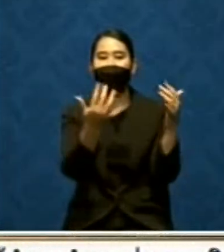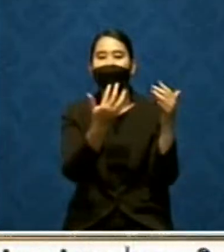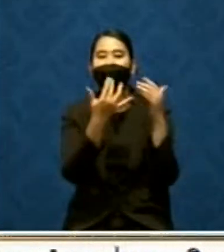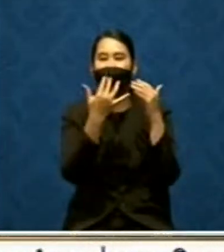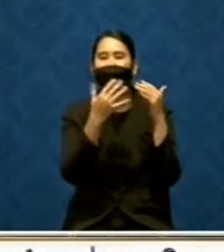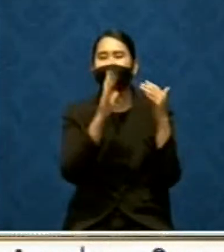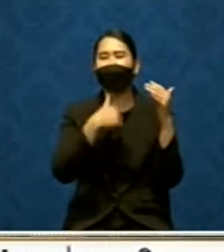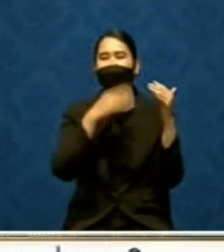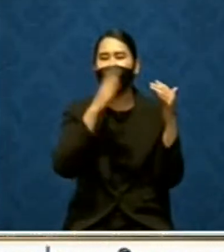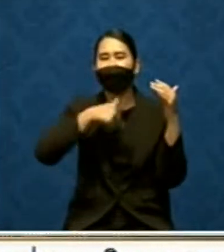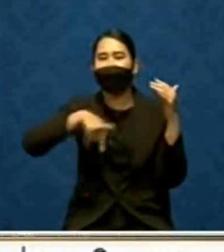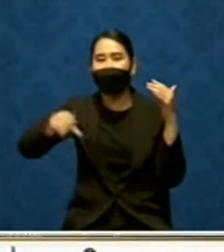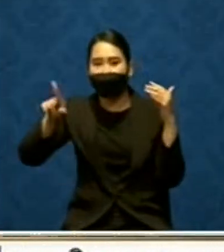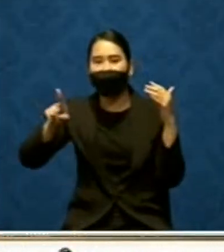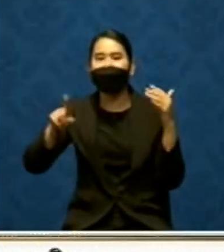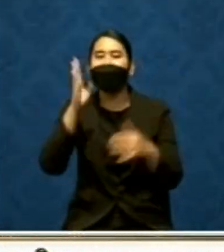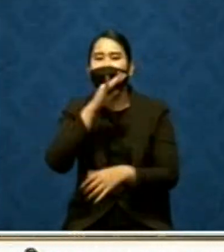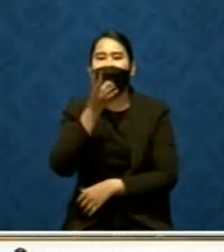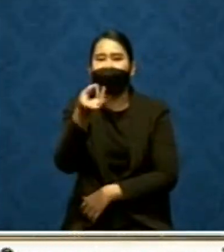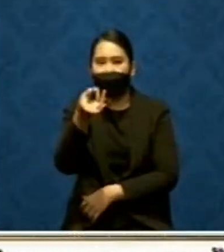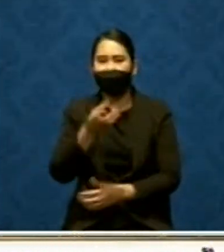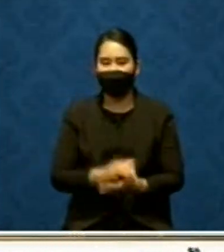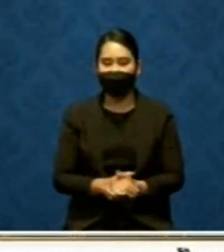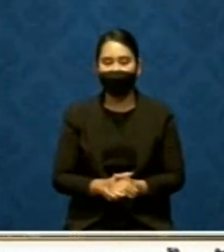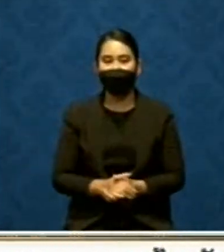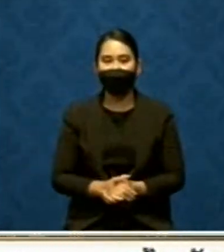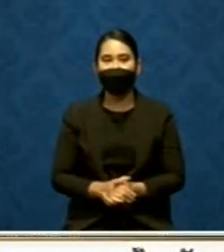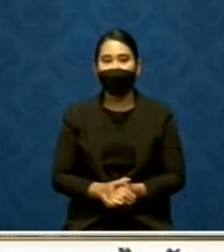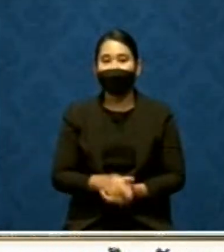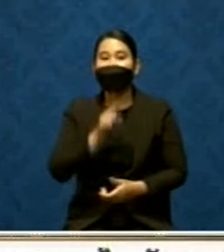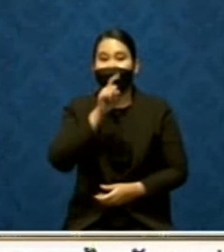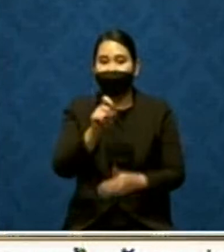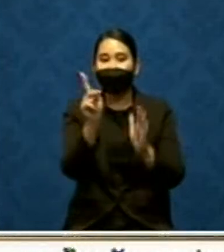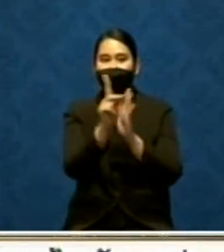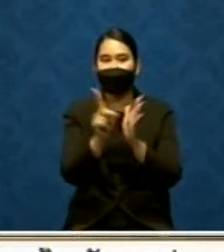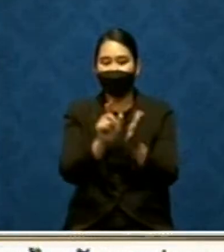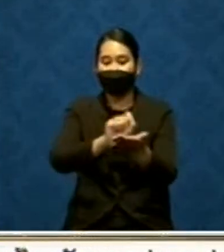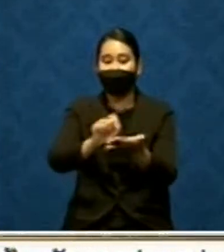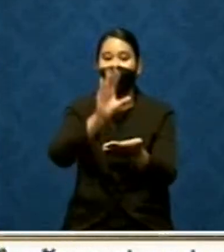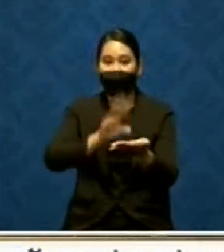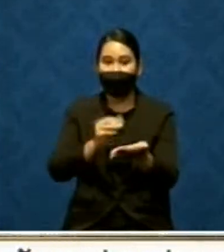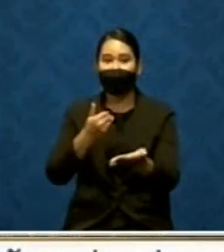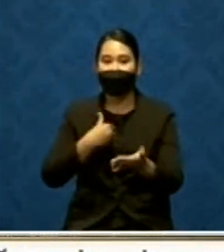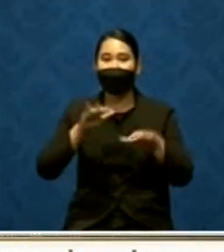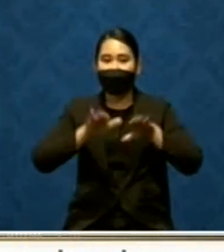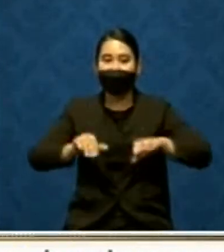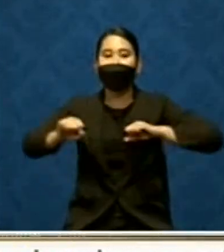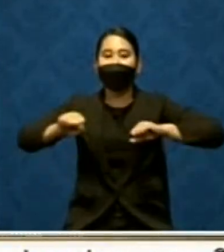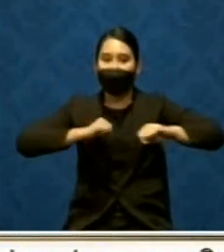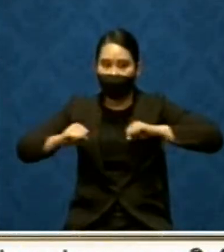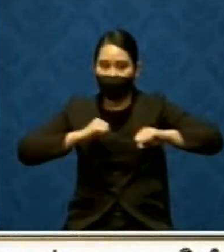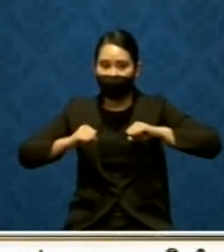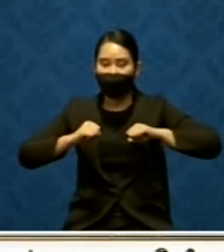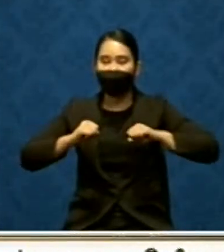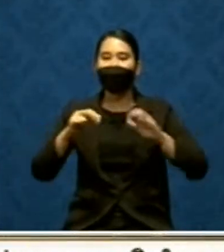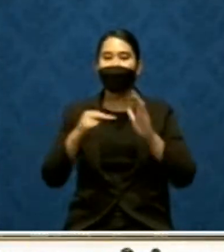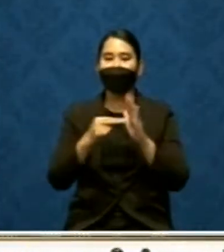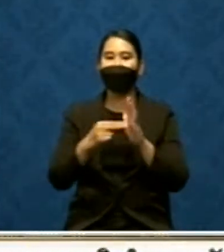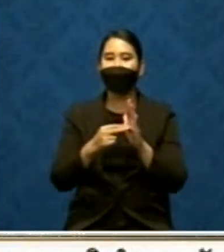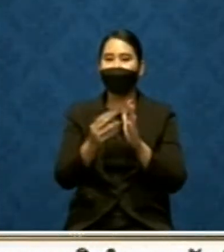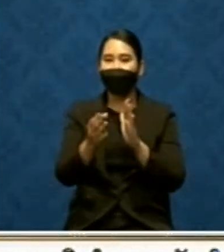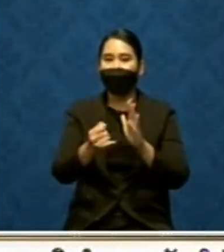ไปมันเหม็นนิดหน่อยท่านประธานครับอันนี้ท่านได้เขียนลงไปหรือยังเด็กและเยาวชนจะเข้าถึงสิ่งเหล่านี้ได้ง่าย